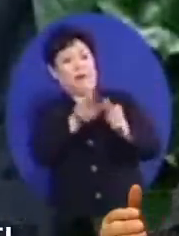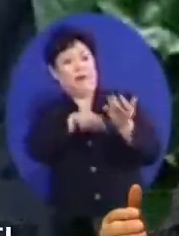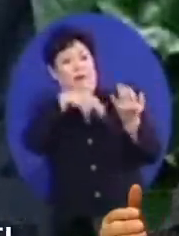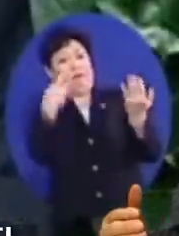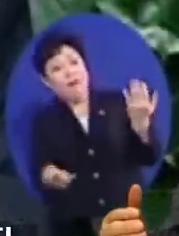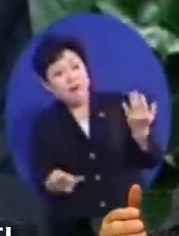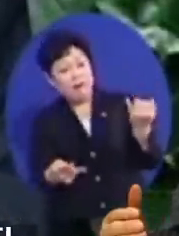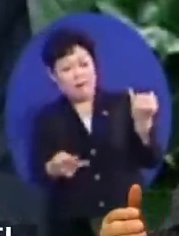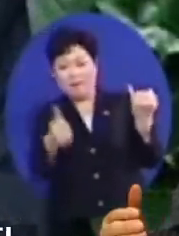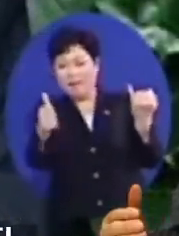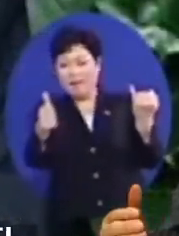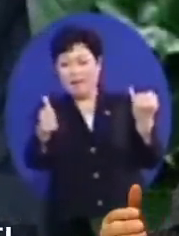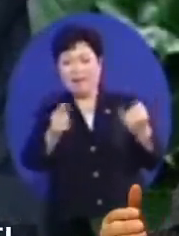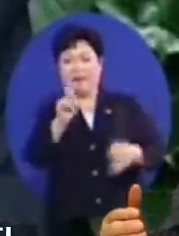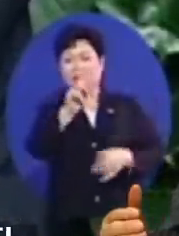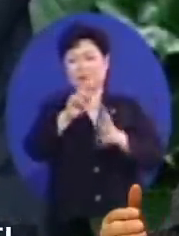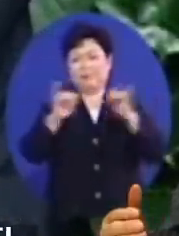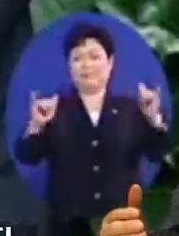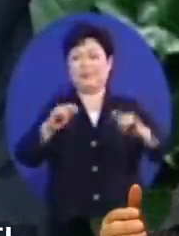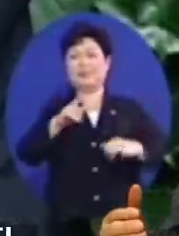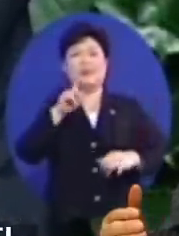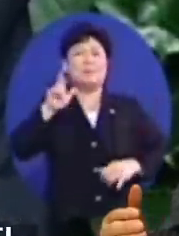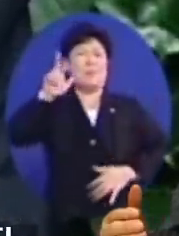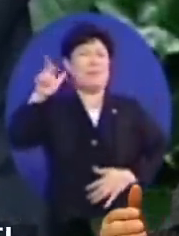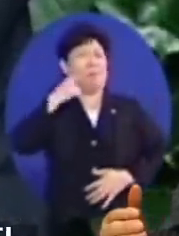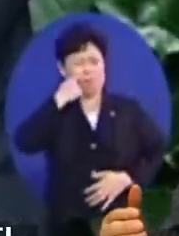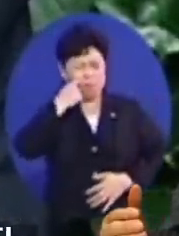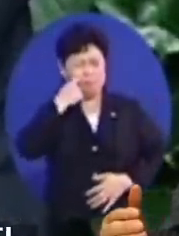그러므로 어떤 사람도 큰 소리 하지 못합니다.